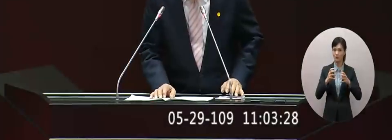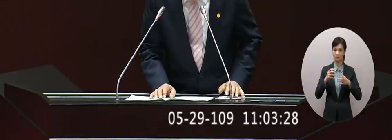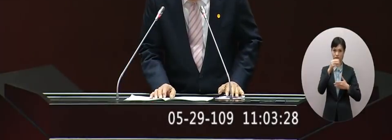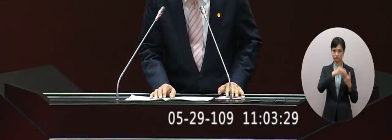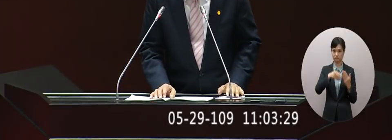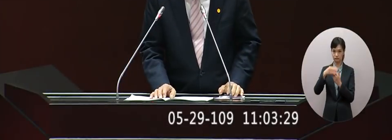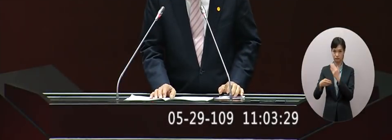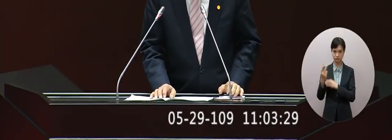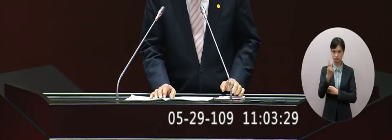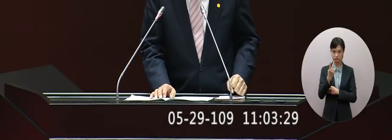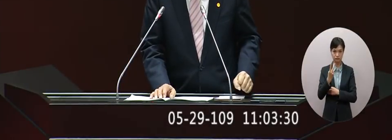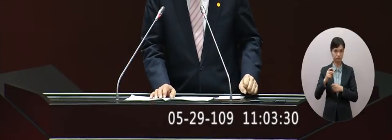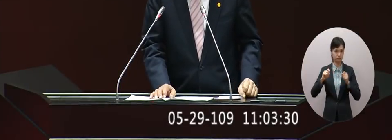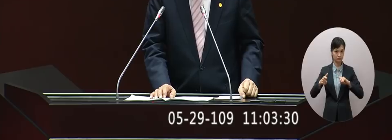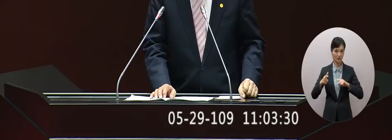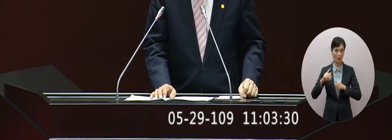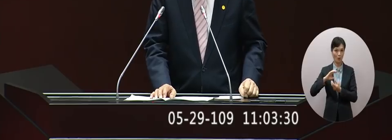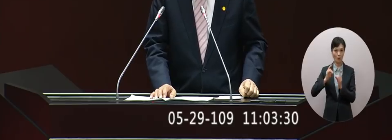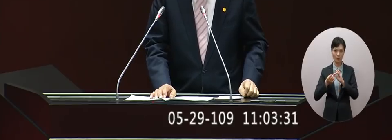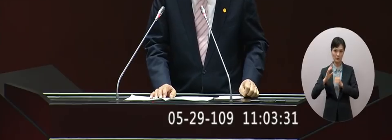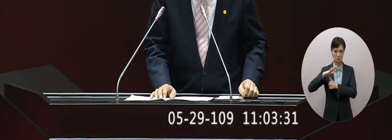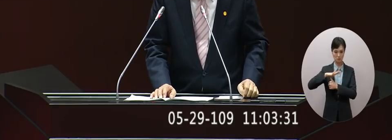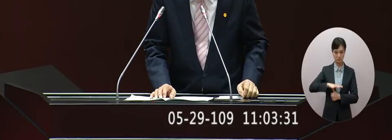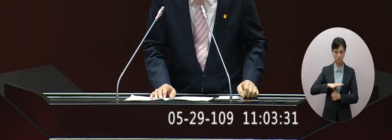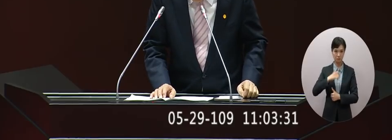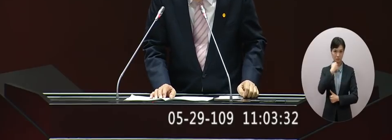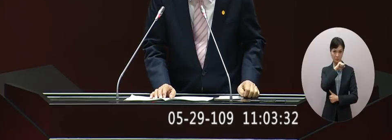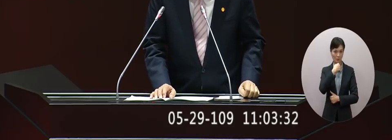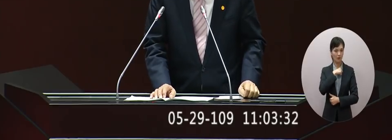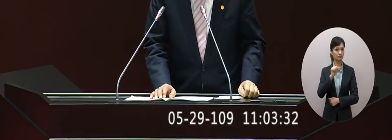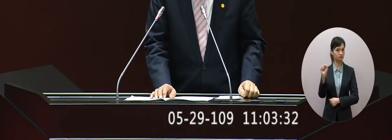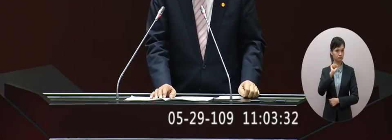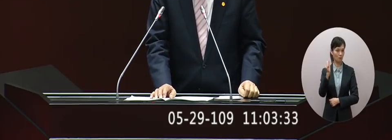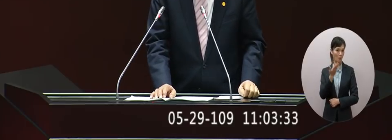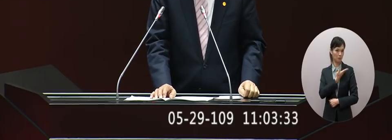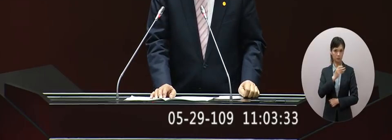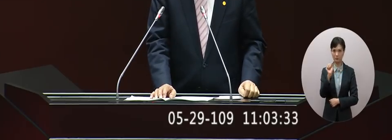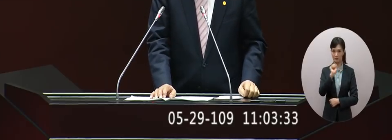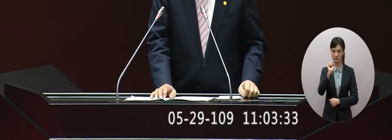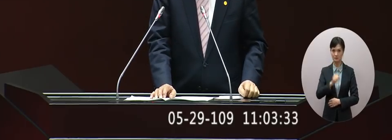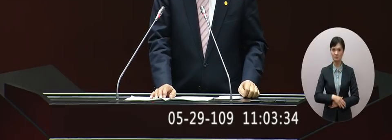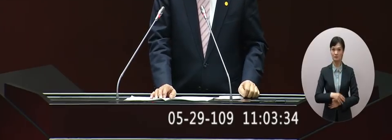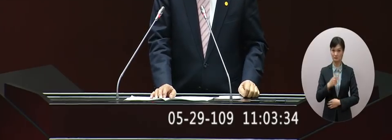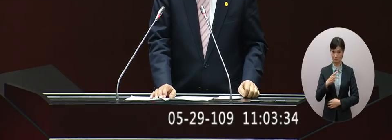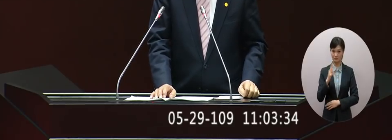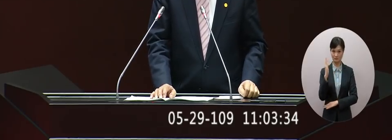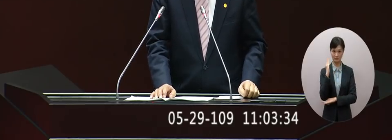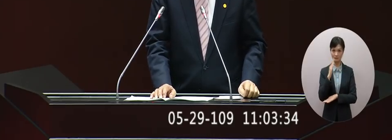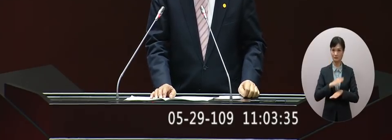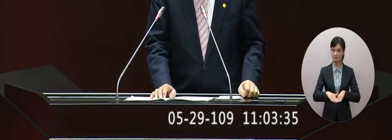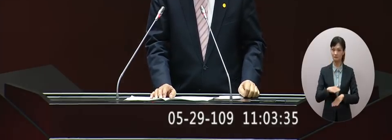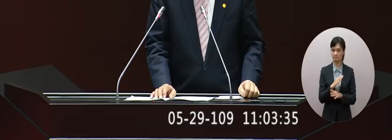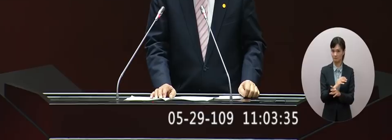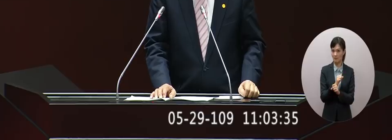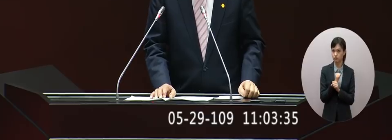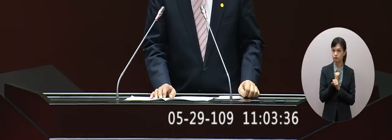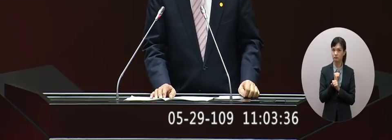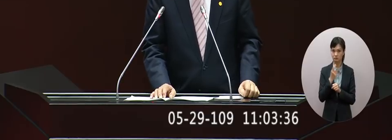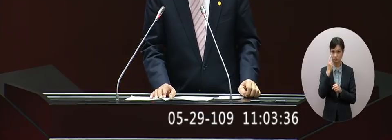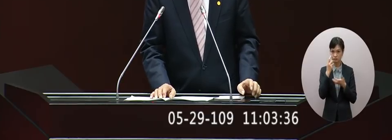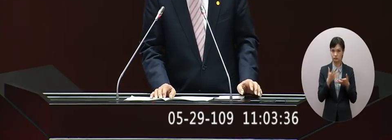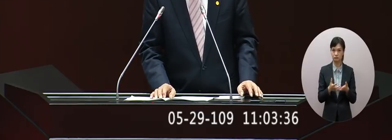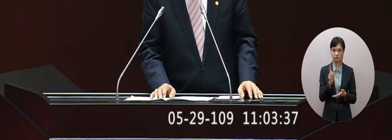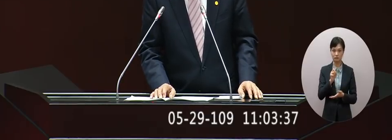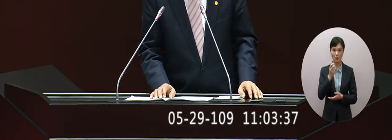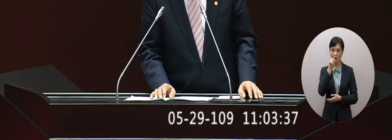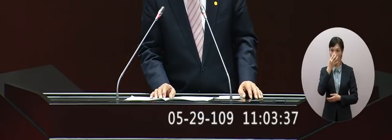化台湾来破坏台湾现状。政府也会密切关注香